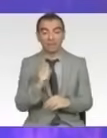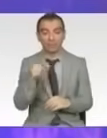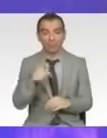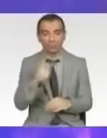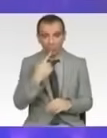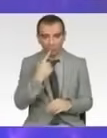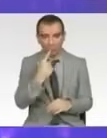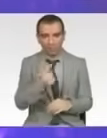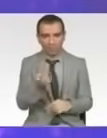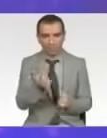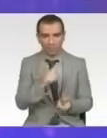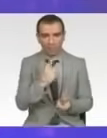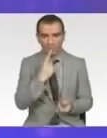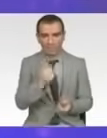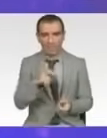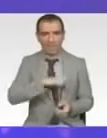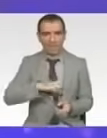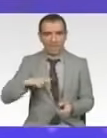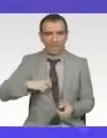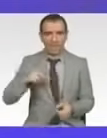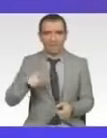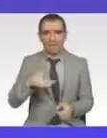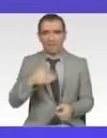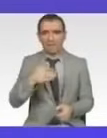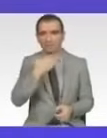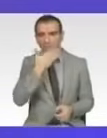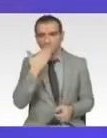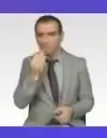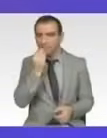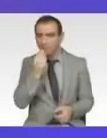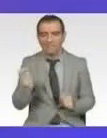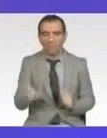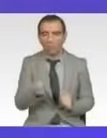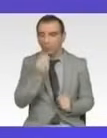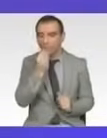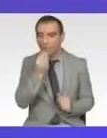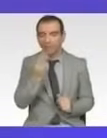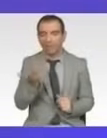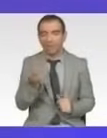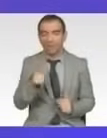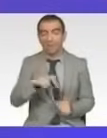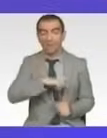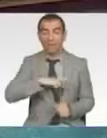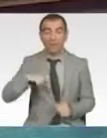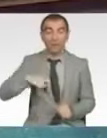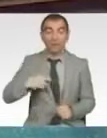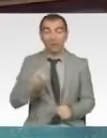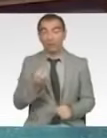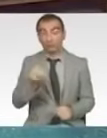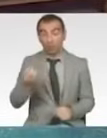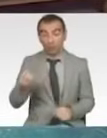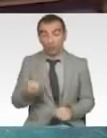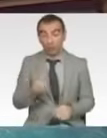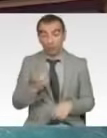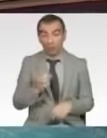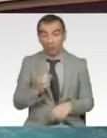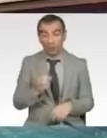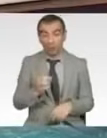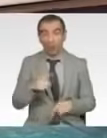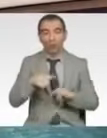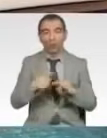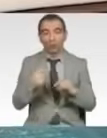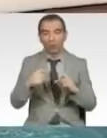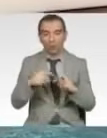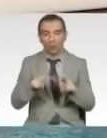bundan bahsedelim. Hani az önce dedin ya, Peygamber Efendimiz iftarda ne yerde, sahurda ne yerde? Peygamber Efendimiz orucunu çoğunlukla